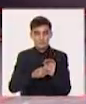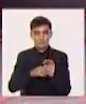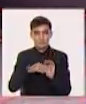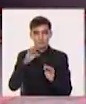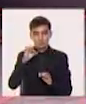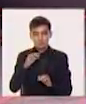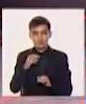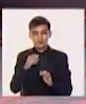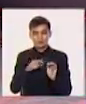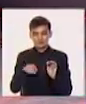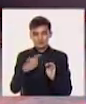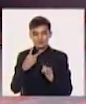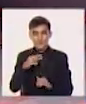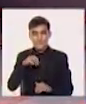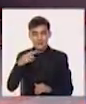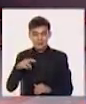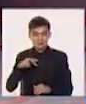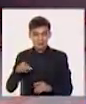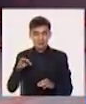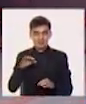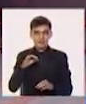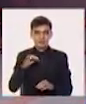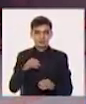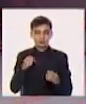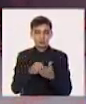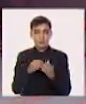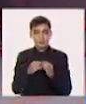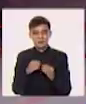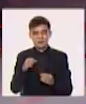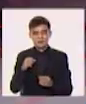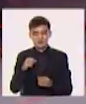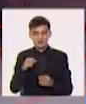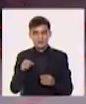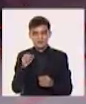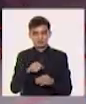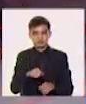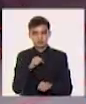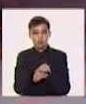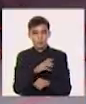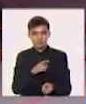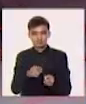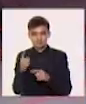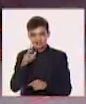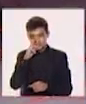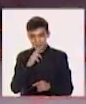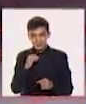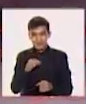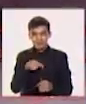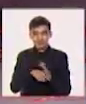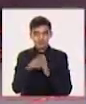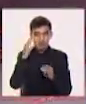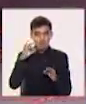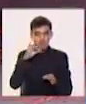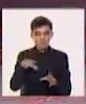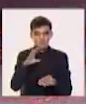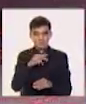268,2 миллиард теңге көлеміндегі қарызын кейінге, яғни 15 маусымға дейін шегеру туралы өтініші мақұлдаған. Бұл цифр еліміздегі барлық